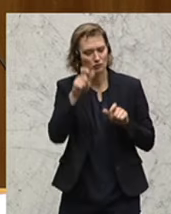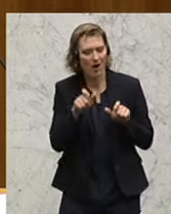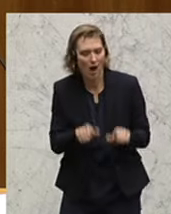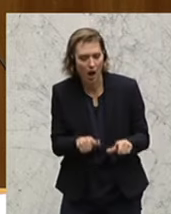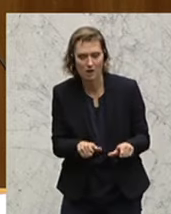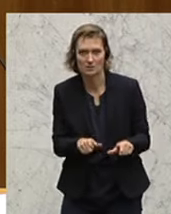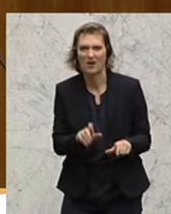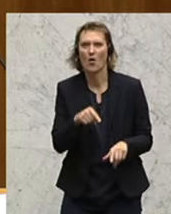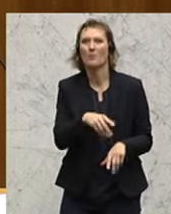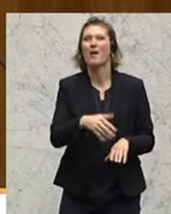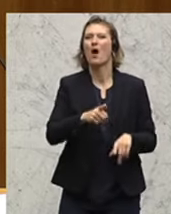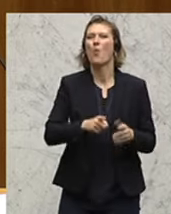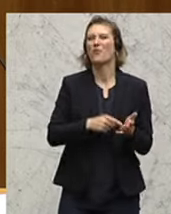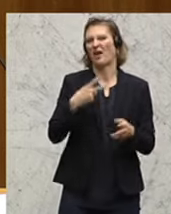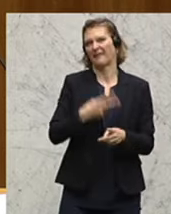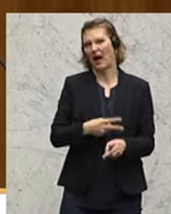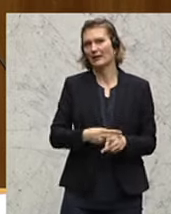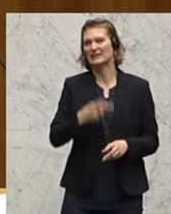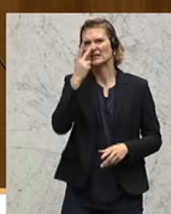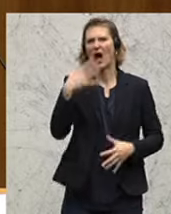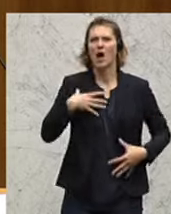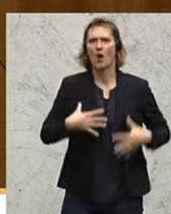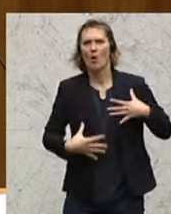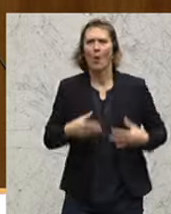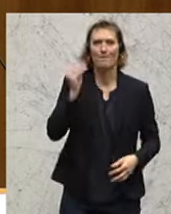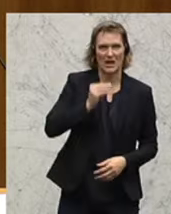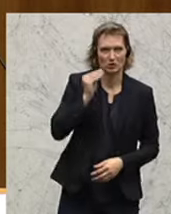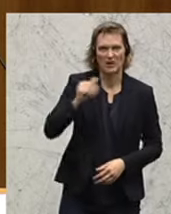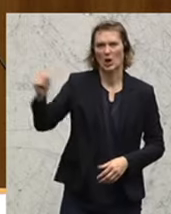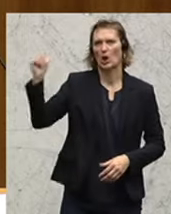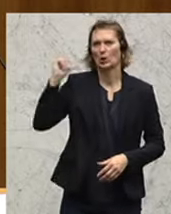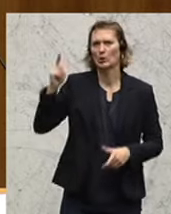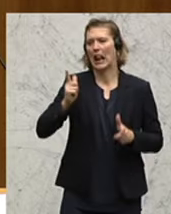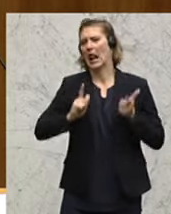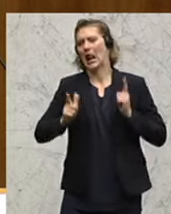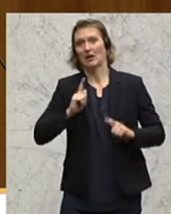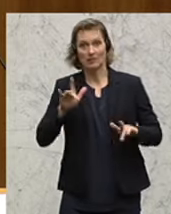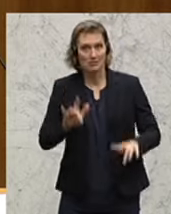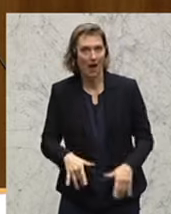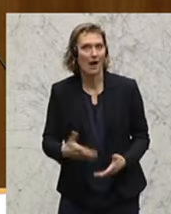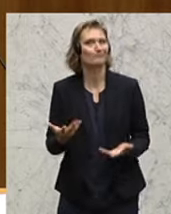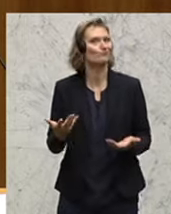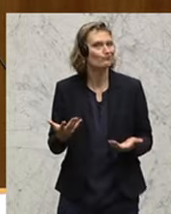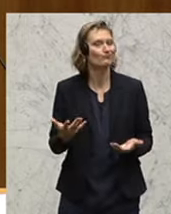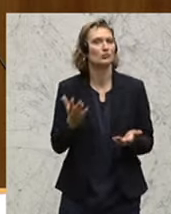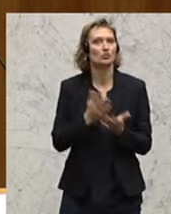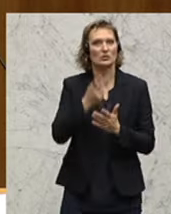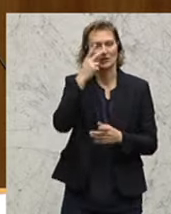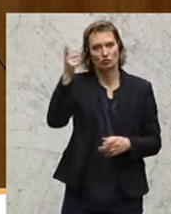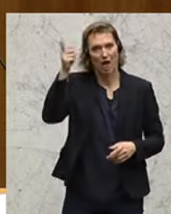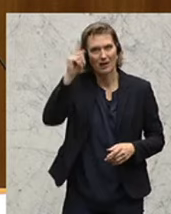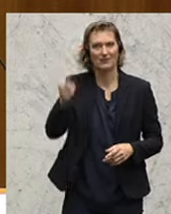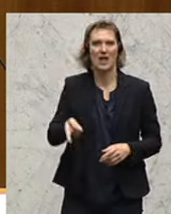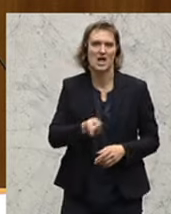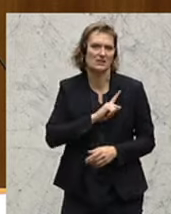sind naturgemäß öfter krank, da zeigen sich die Beschwerden, dass man einfach am Rücken oder sonst irgendwo Leiden hat, die Wahrscheinlichkeit von